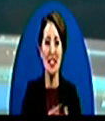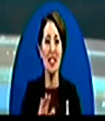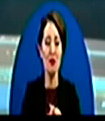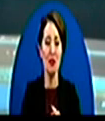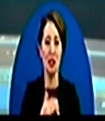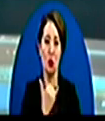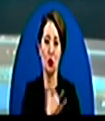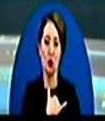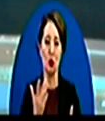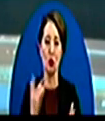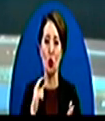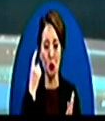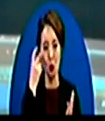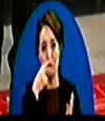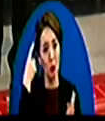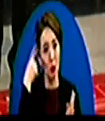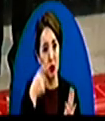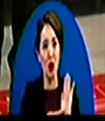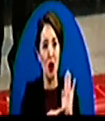илэрхийллээ.